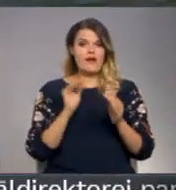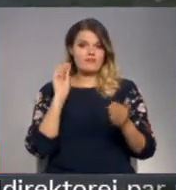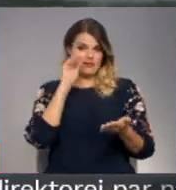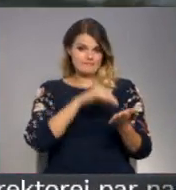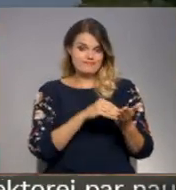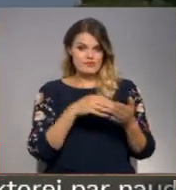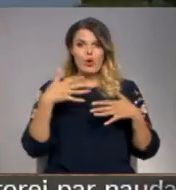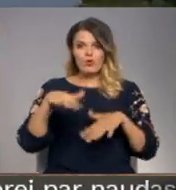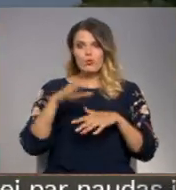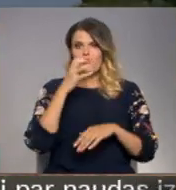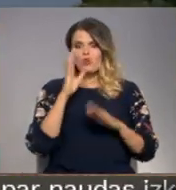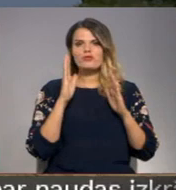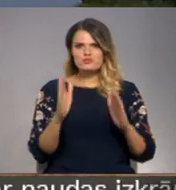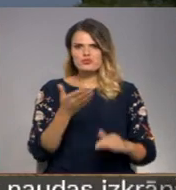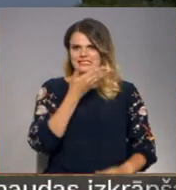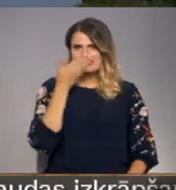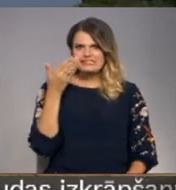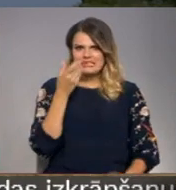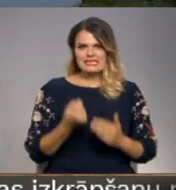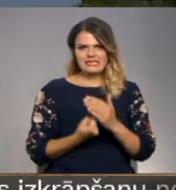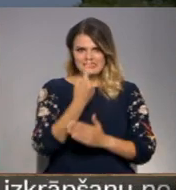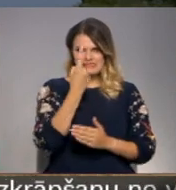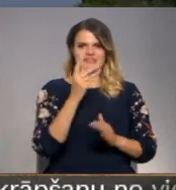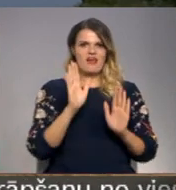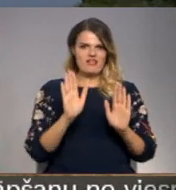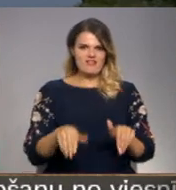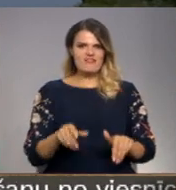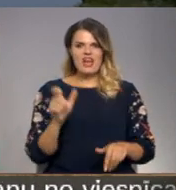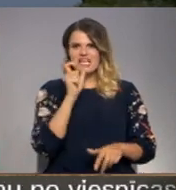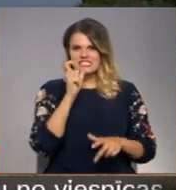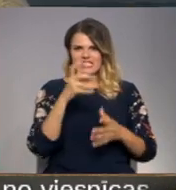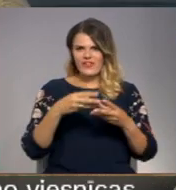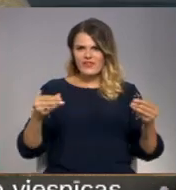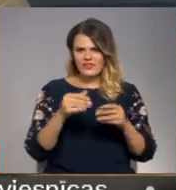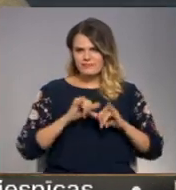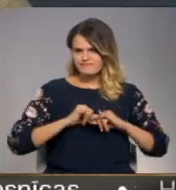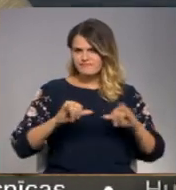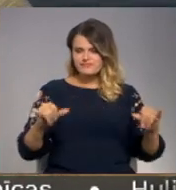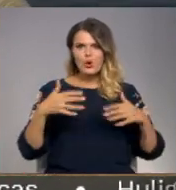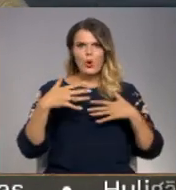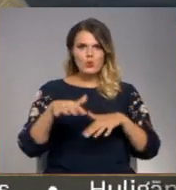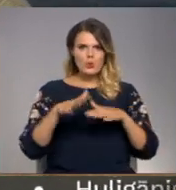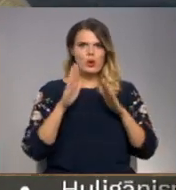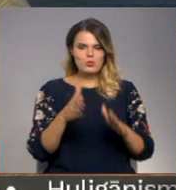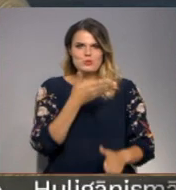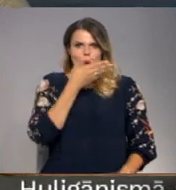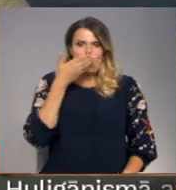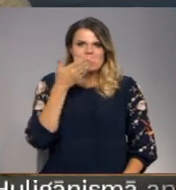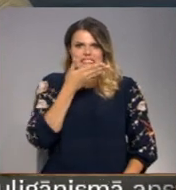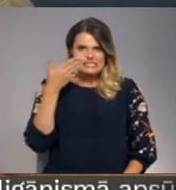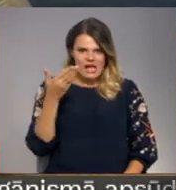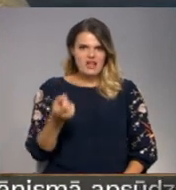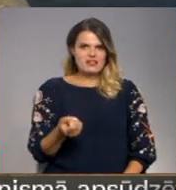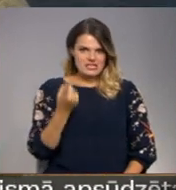procesā jūras ūdens tiks sildīts, kas savukārt varētu veicināt zilāģu populāciju. Jūra tiek uzsildīta. Jā, līdz ar